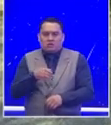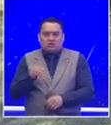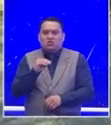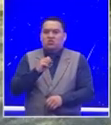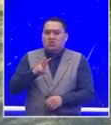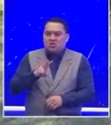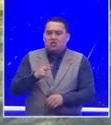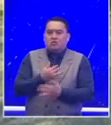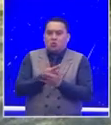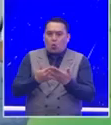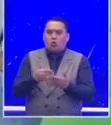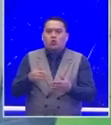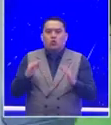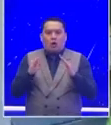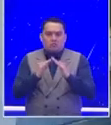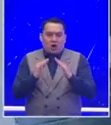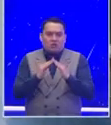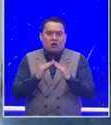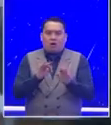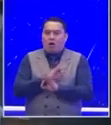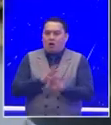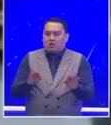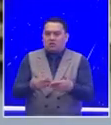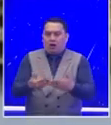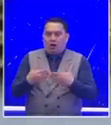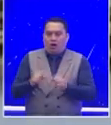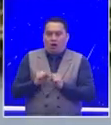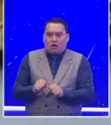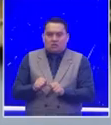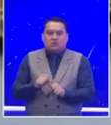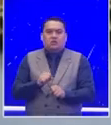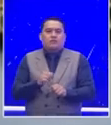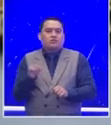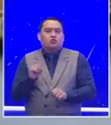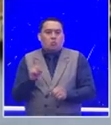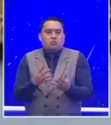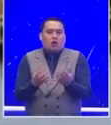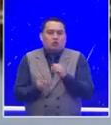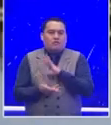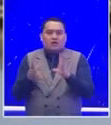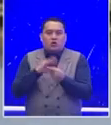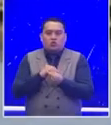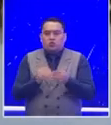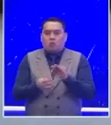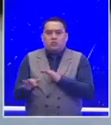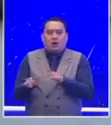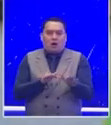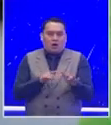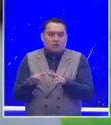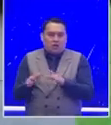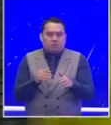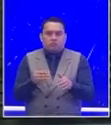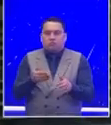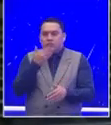джин, водка или домашние настойки, отличное сырье для создания антисептика, полученное в результате несложного процесса